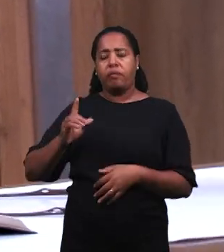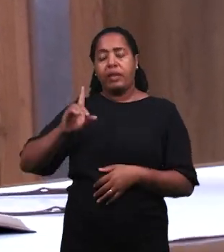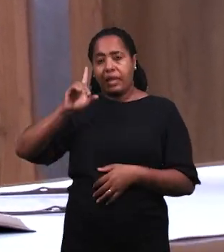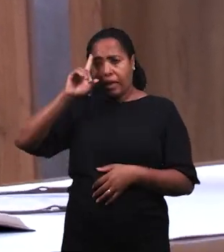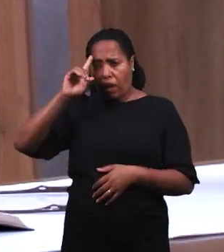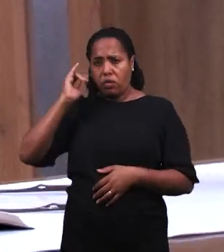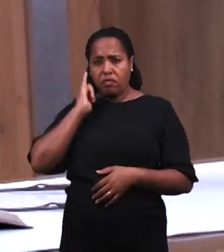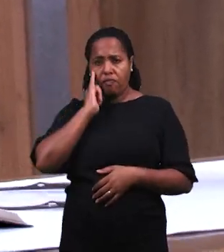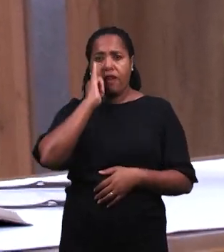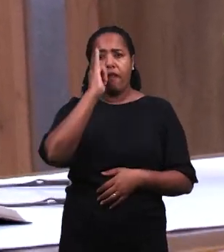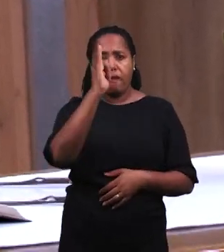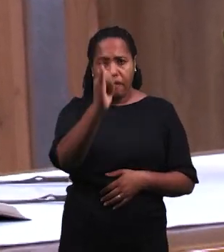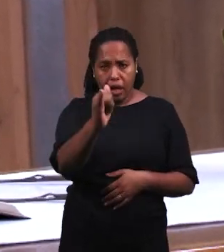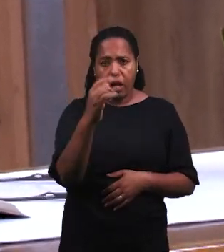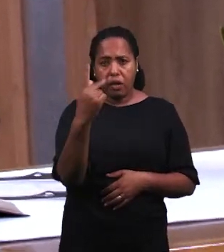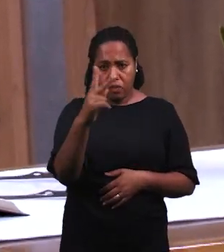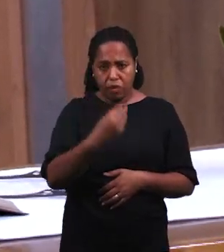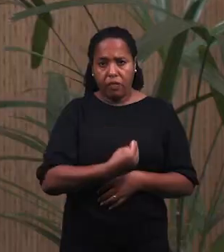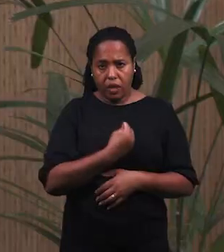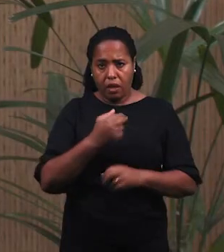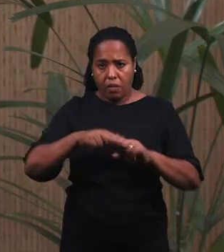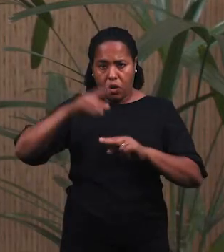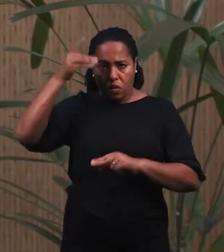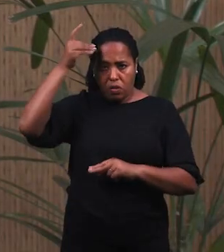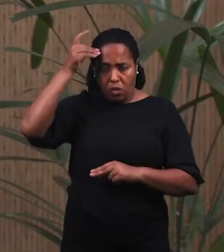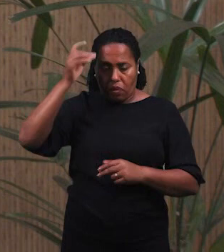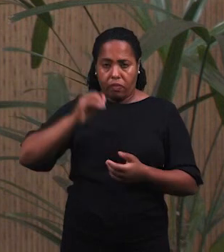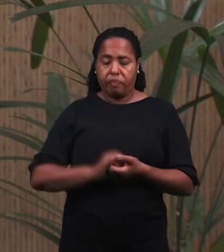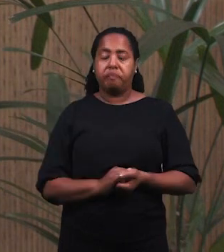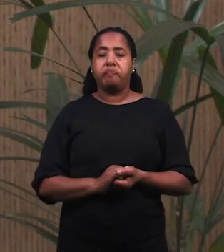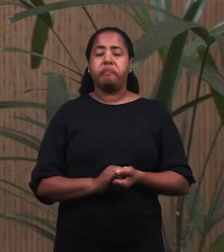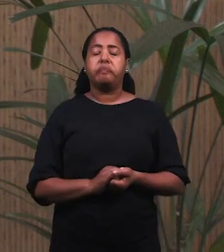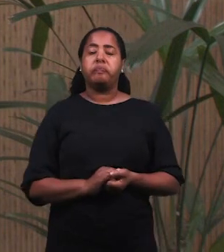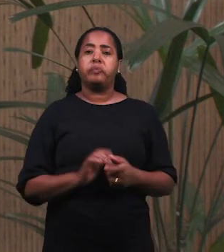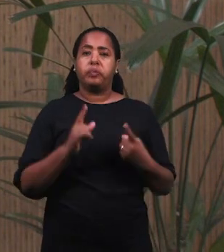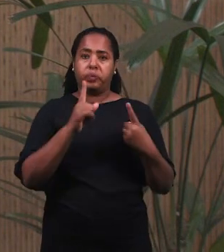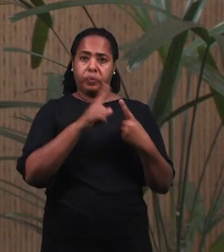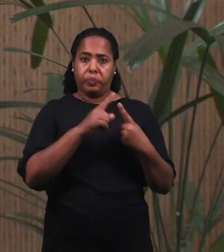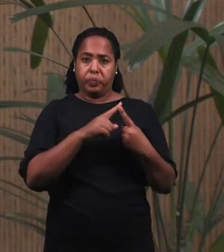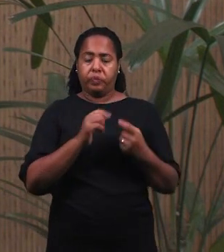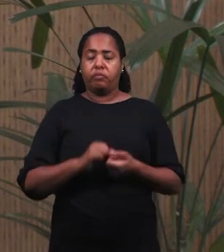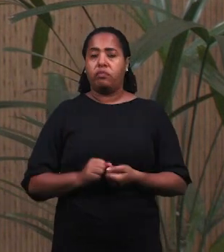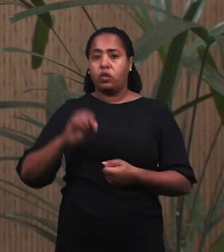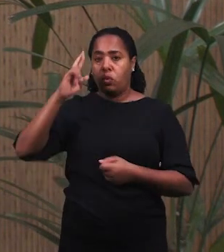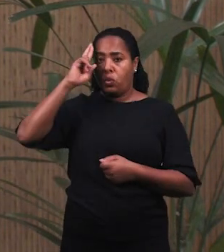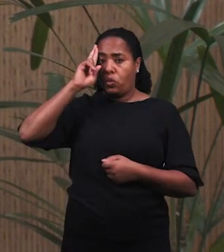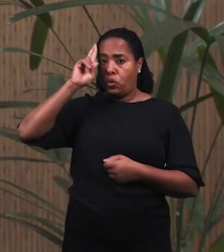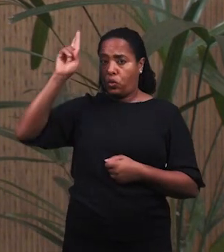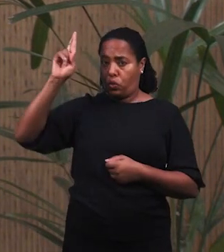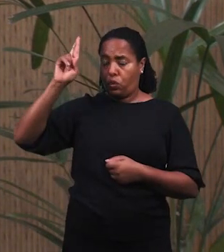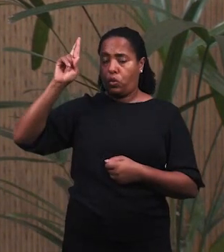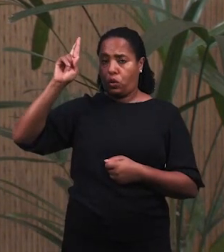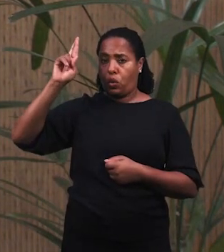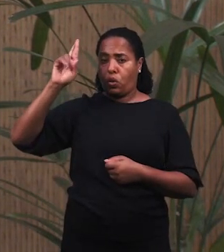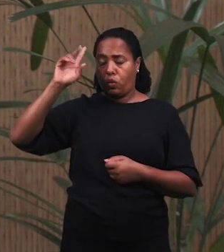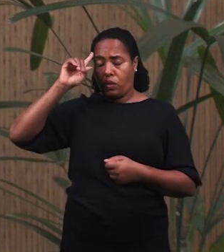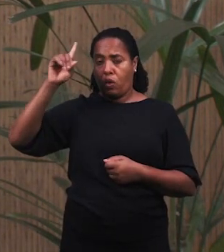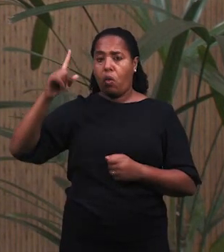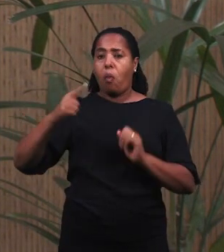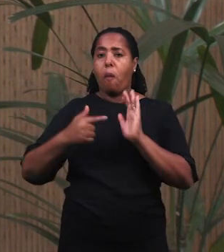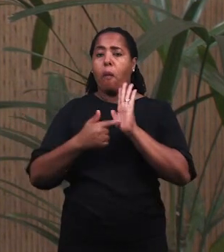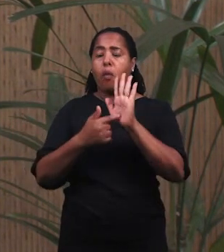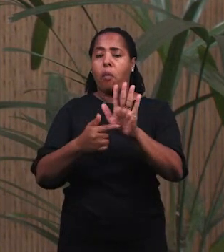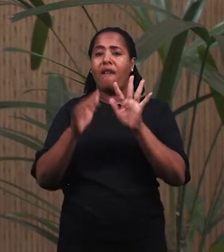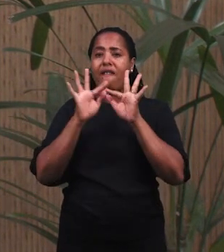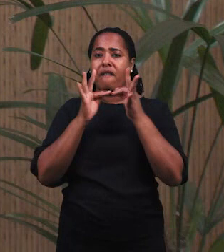будет говорить к тебе через духовные дары. Господь показал семью, которые отошли